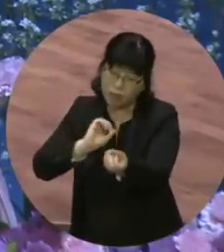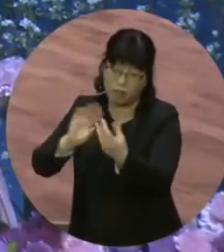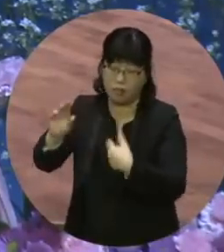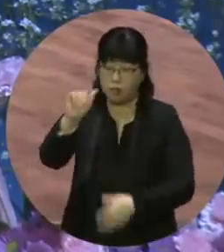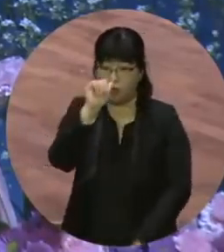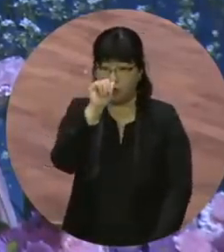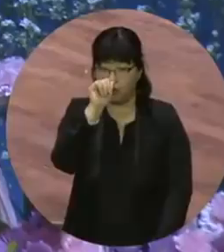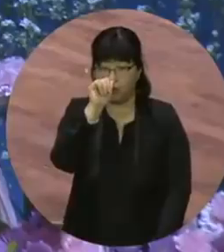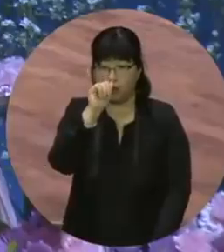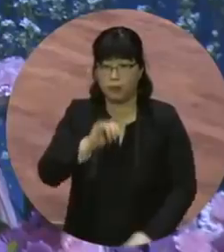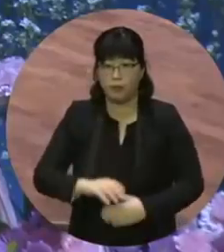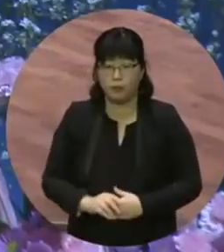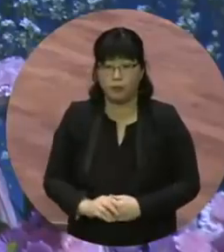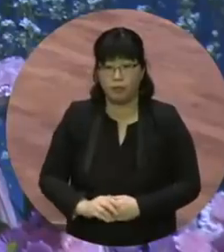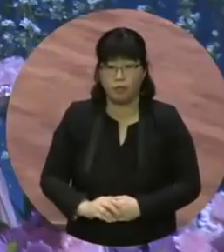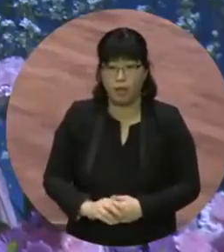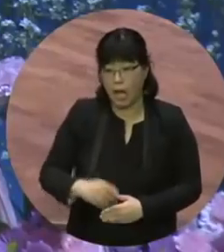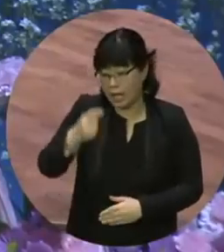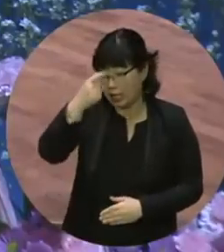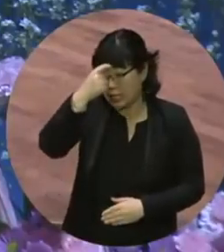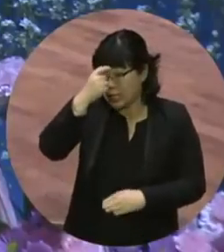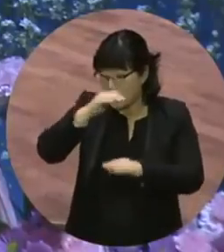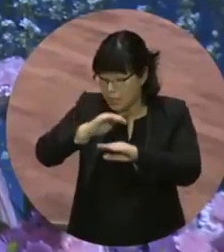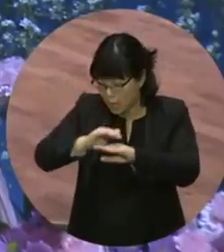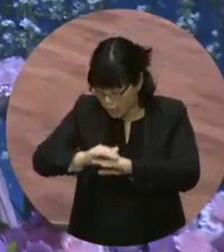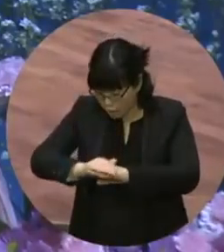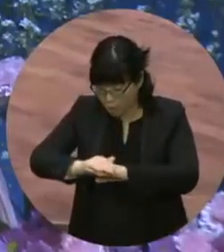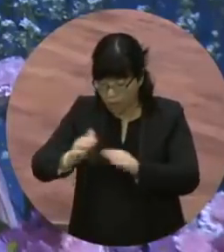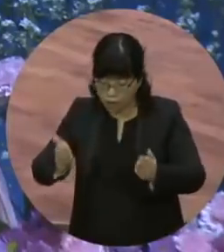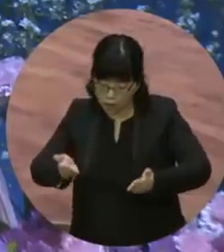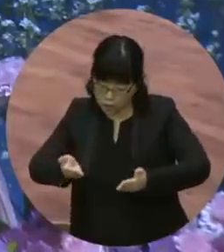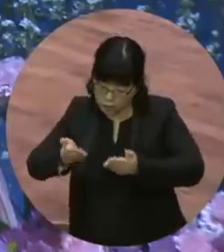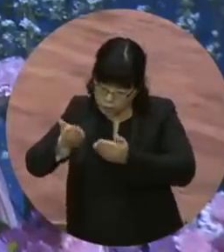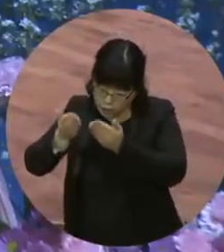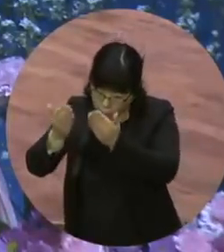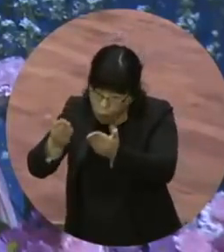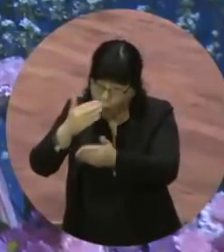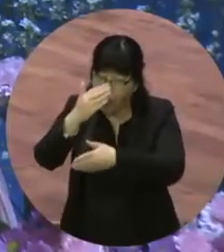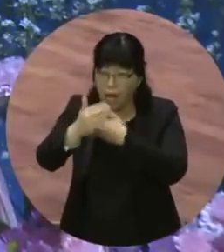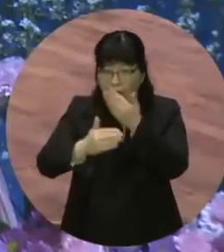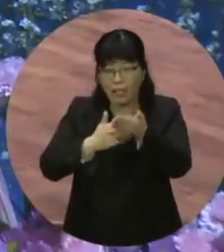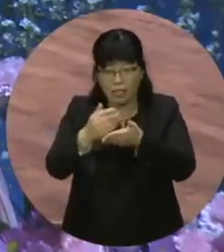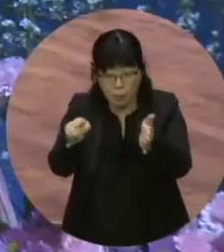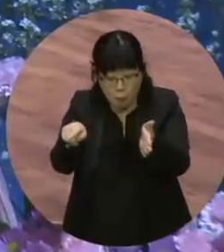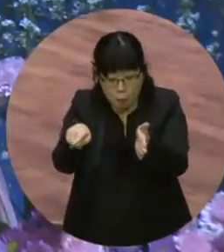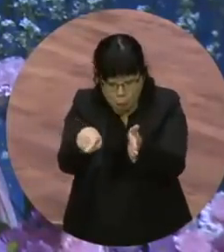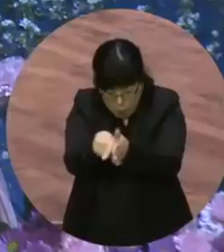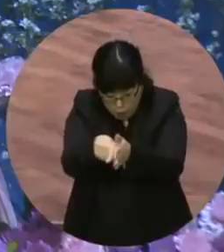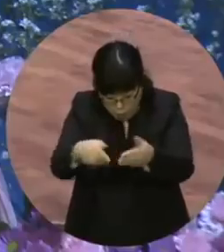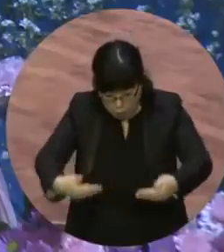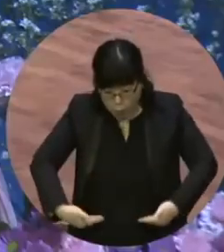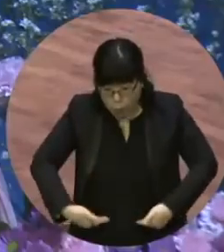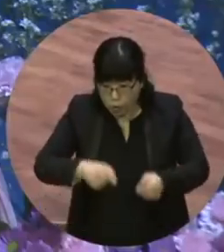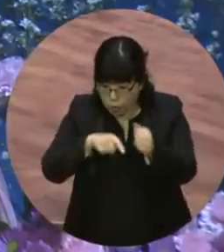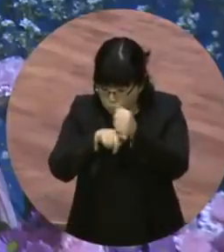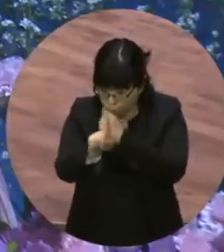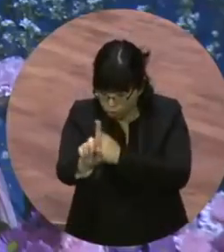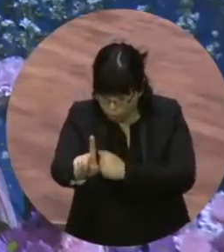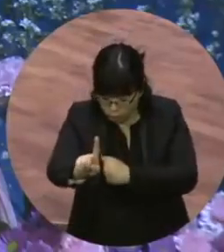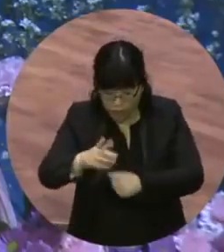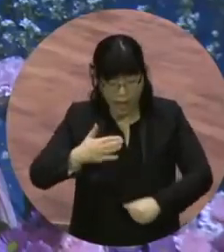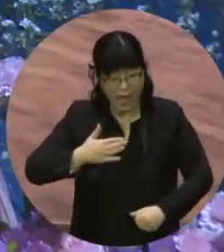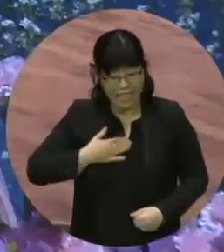예배 속으로 언약 속으로 들어가야 하는 이유는 이 땅에 사는 기간 동안에 하나님의